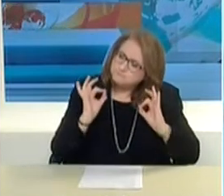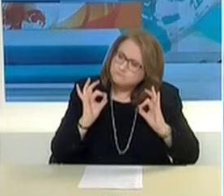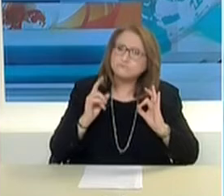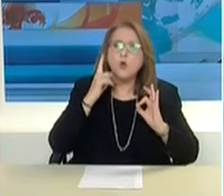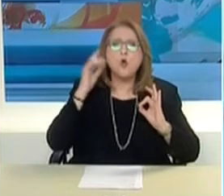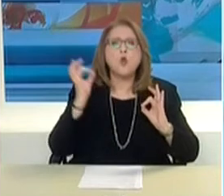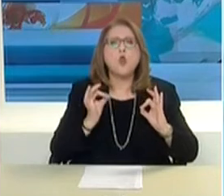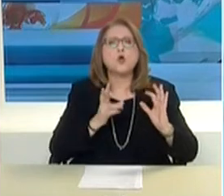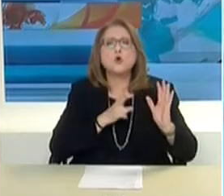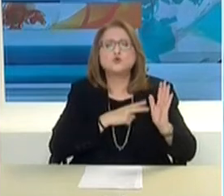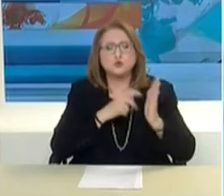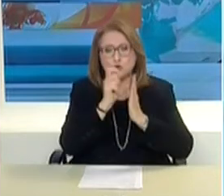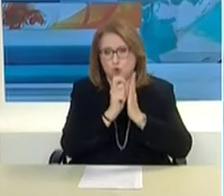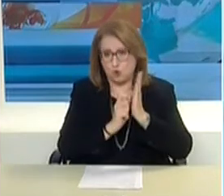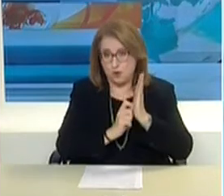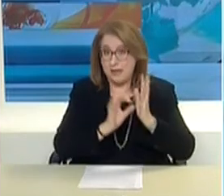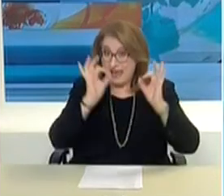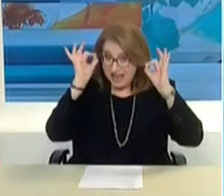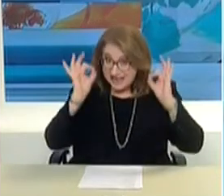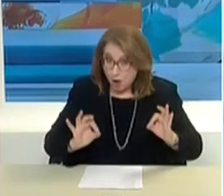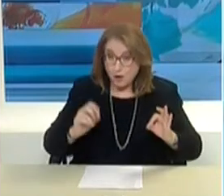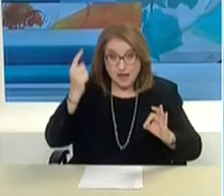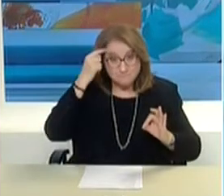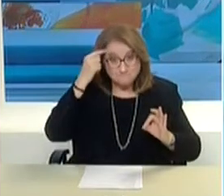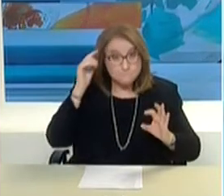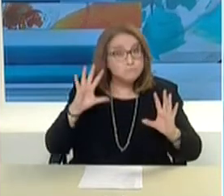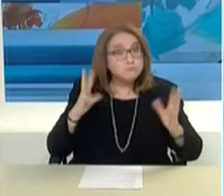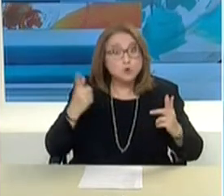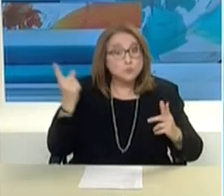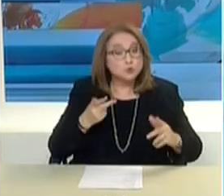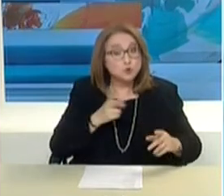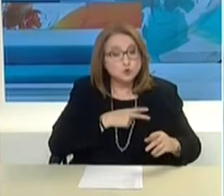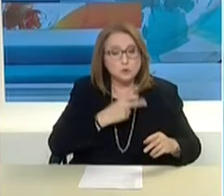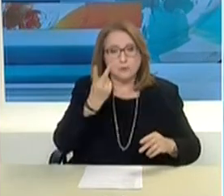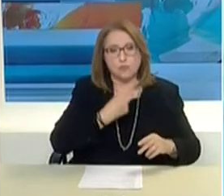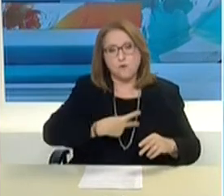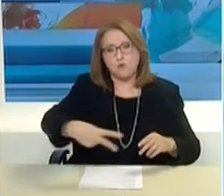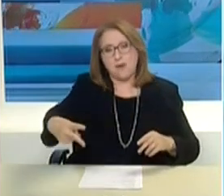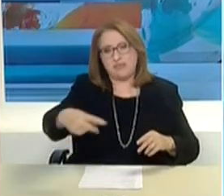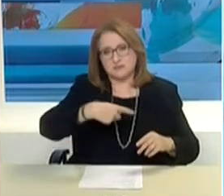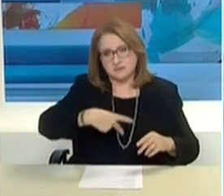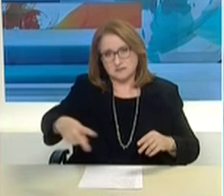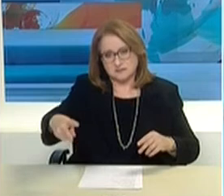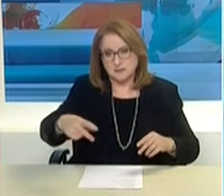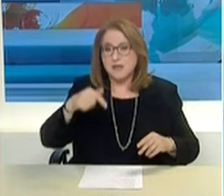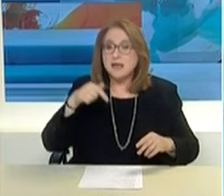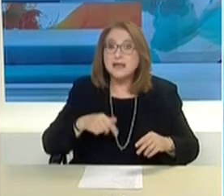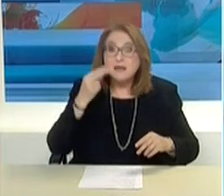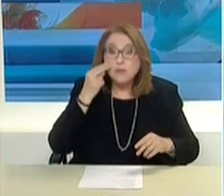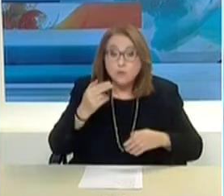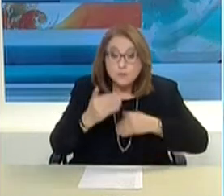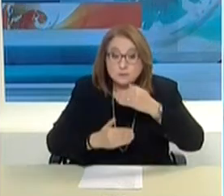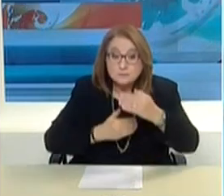θα έχουμε σε περίπου 2 εβδομάδες και θα είναι τόσο καλύτερη αυτή η εικόνα όσο περισσότερη συμμόρφωση υπάρχει με τα